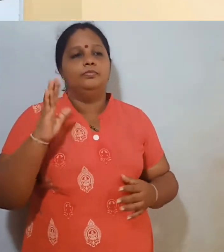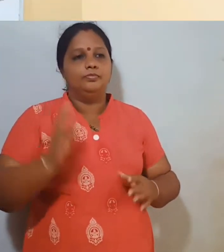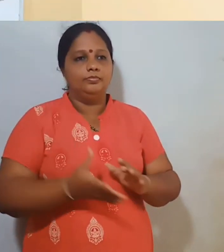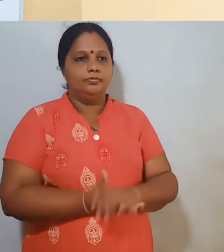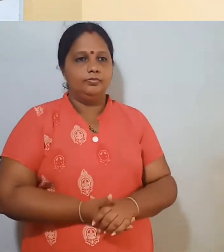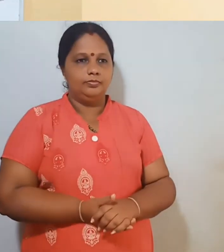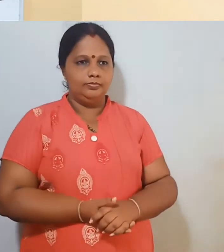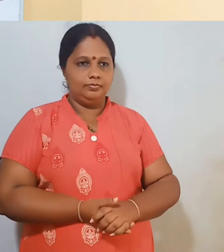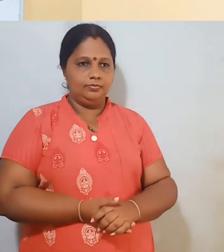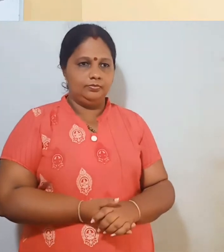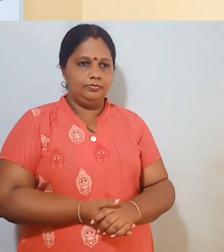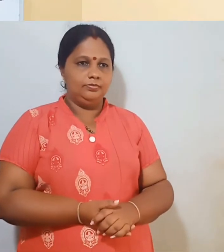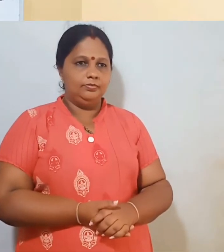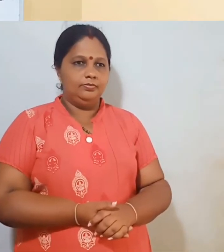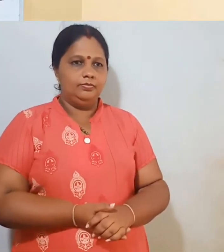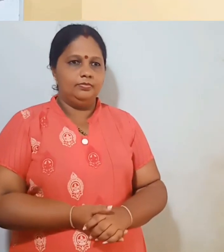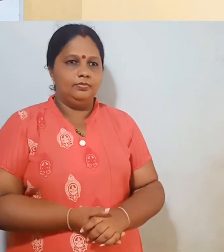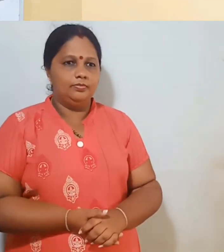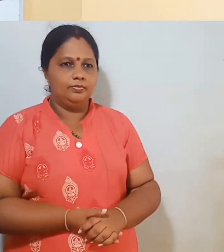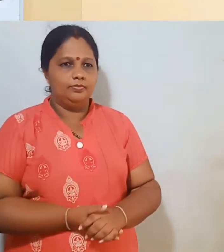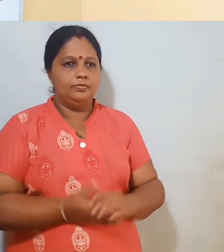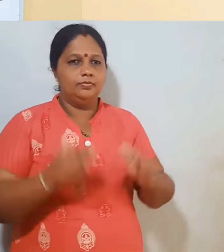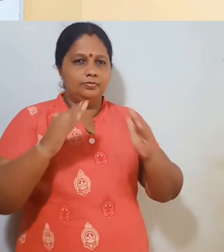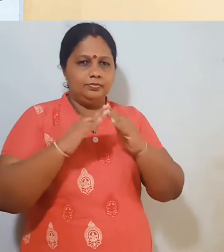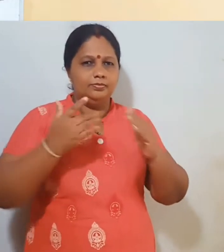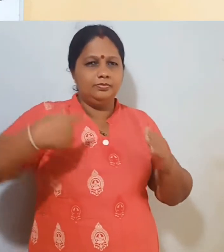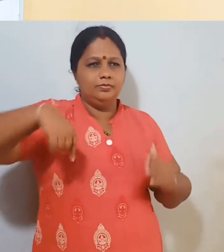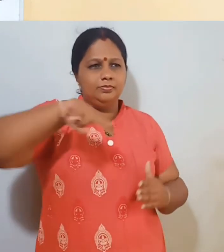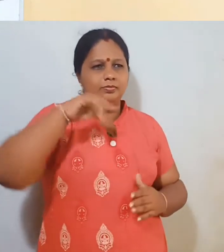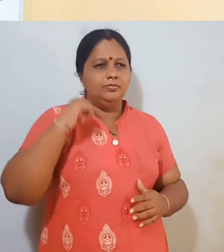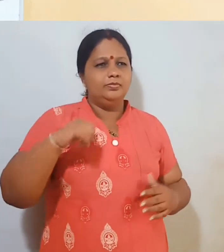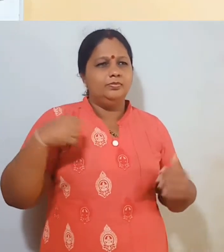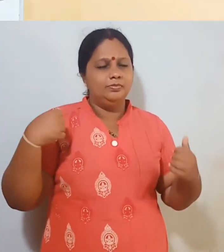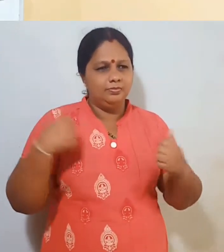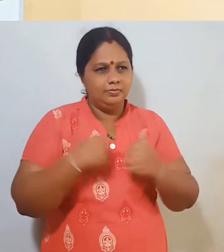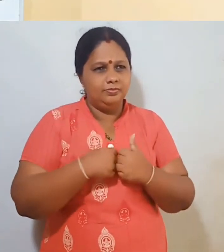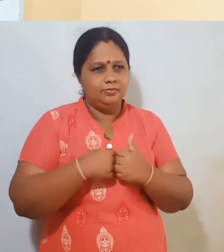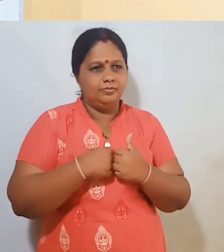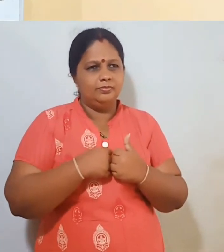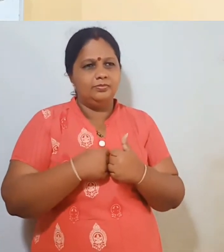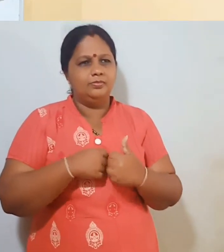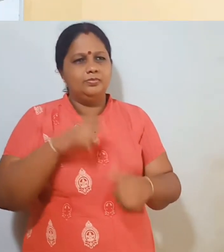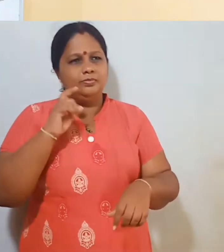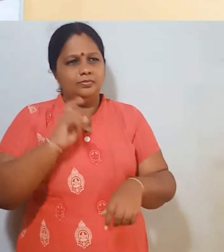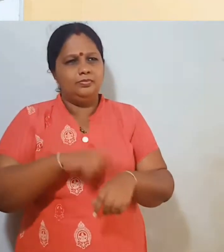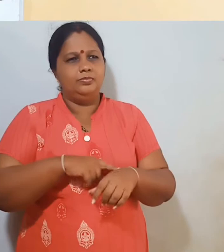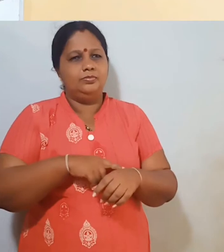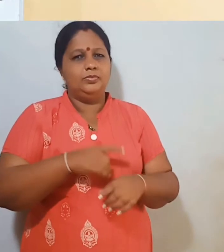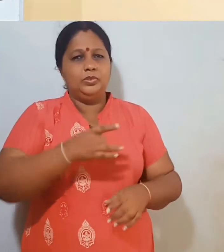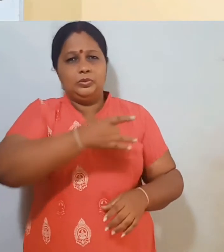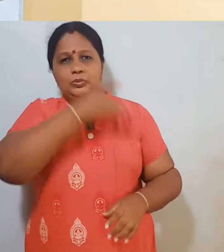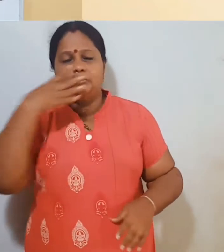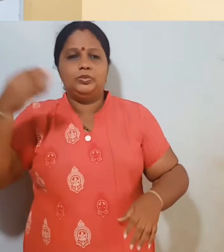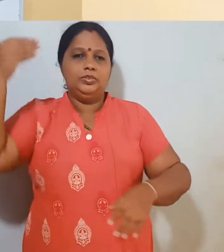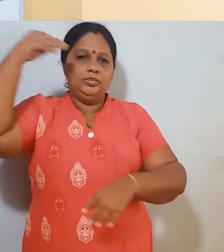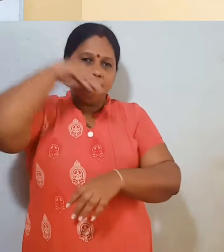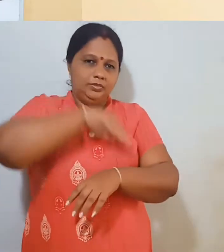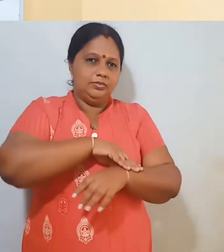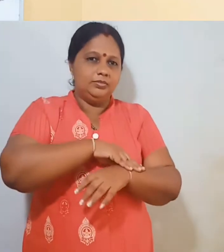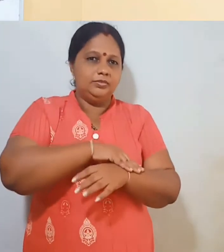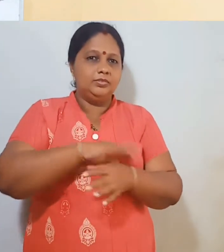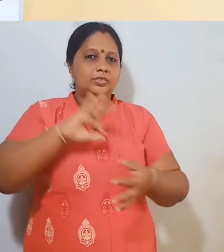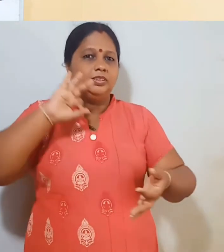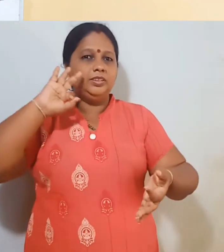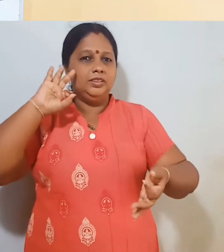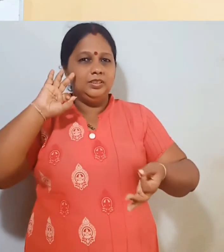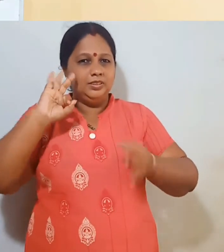வேண்டும். ரைட்? வீட்டுல ஏற்படுற மற்ற பொதுவான ஒரு விபத்து, தவறுதலா கொதி தண்ணி ஊத்துப்படுறது, நெருப்பு